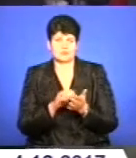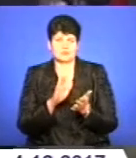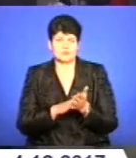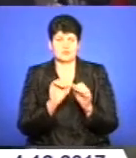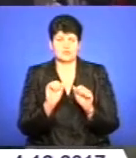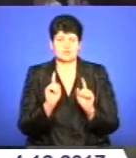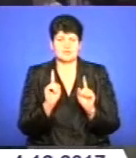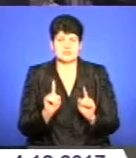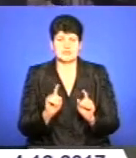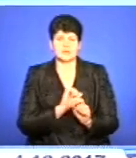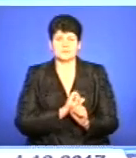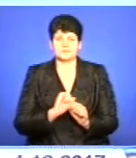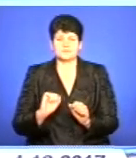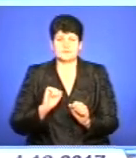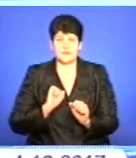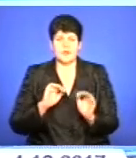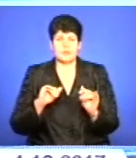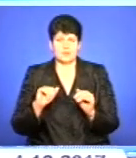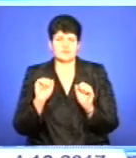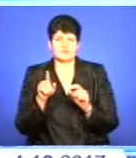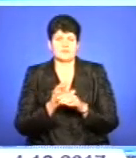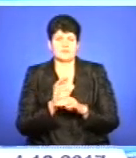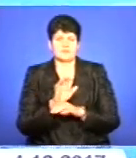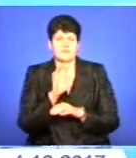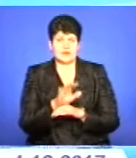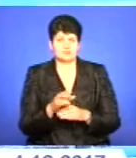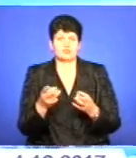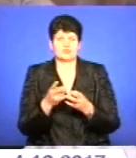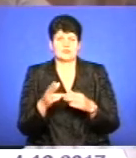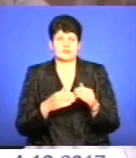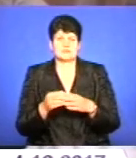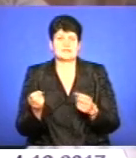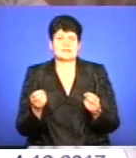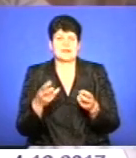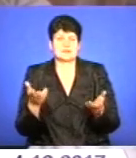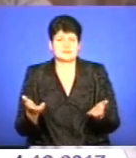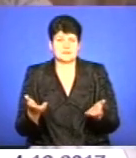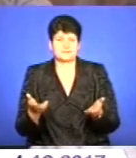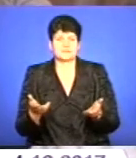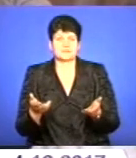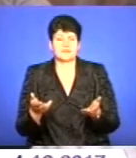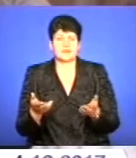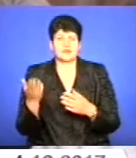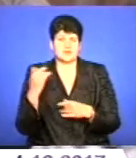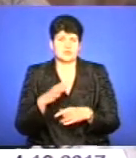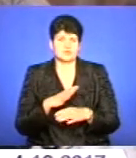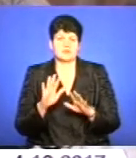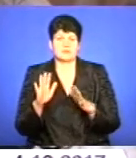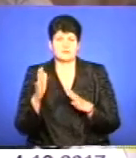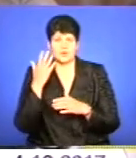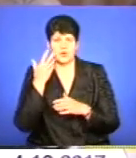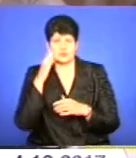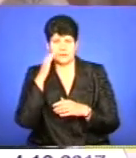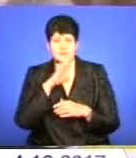до дільничого лікаря, а вже потім він направляє до потрібного спеціаліста. Раніше були такі випадки, коли батьки